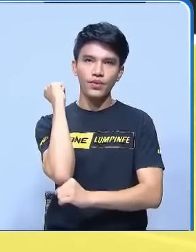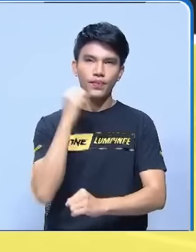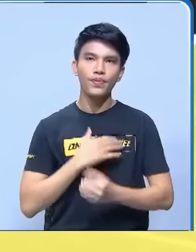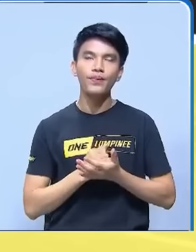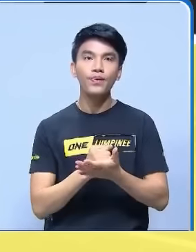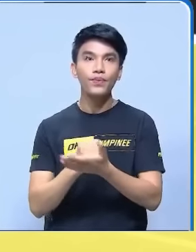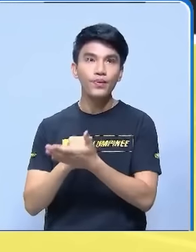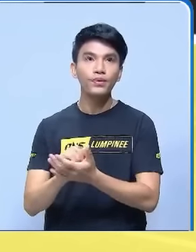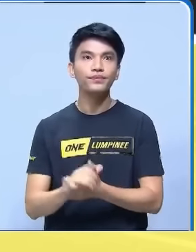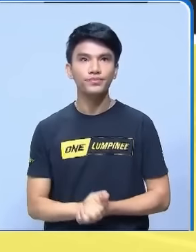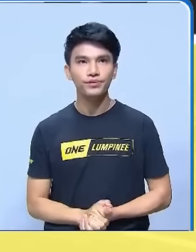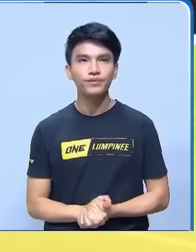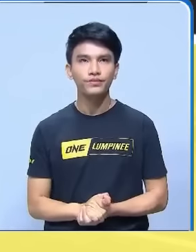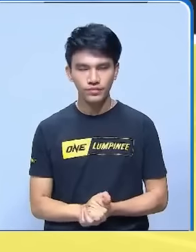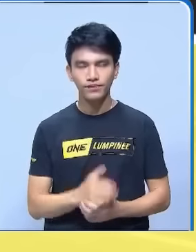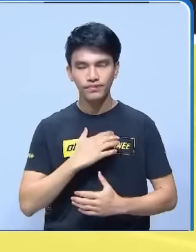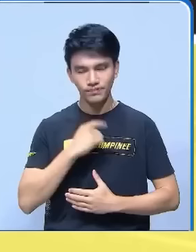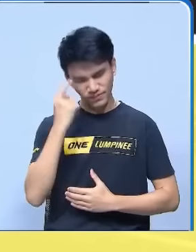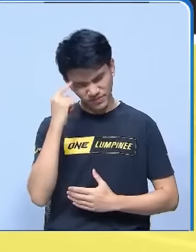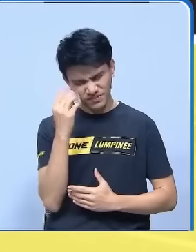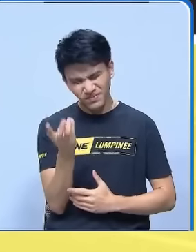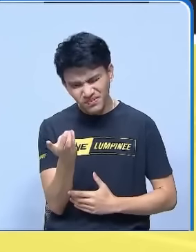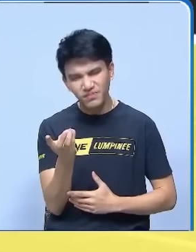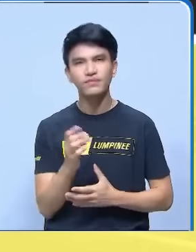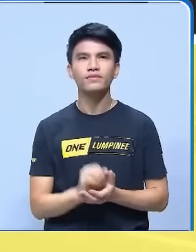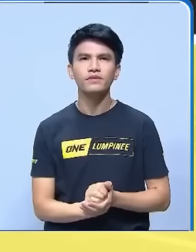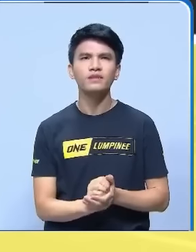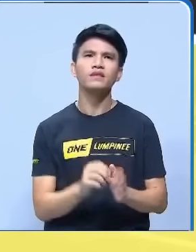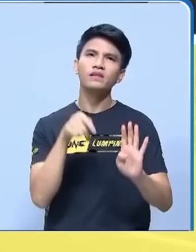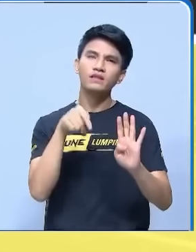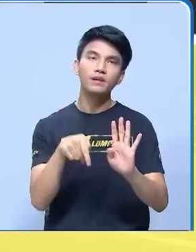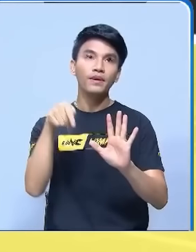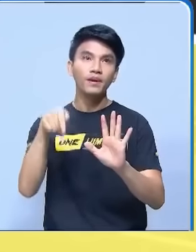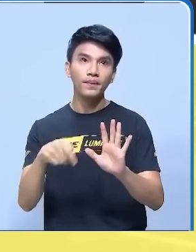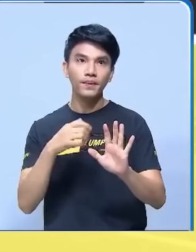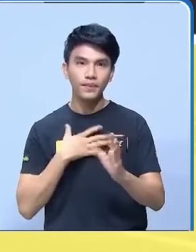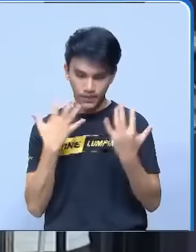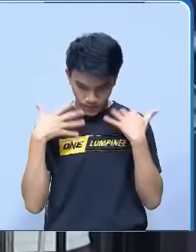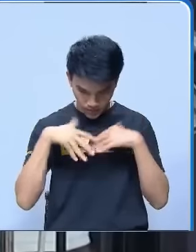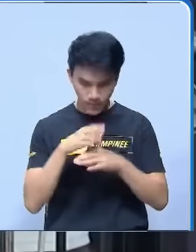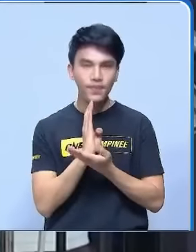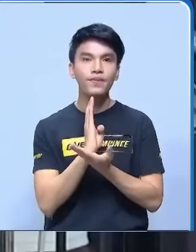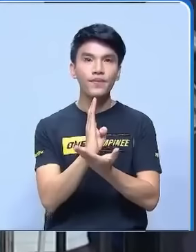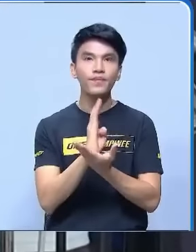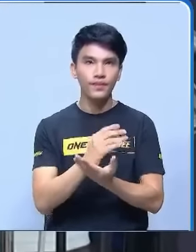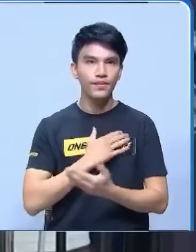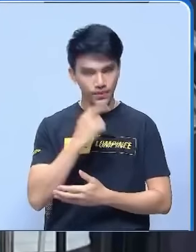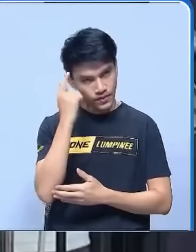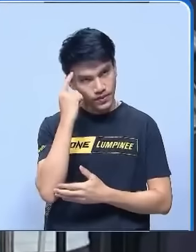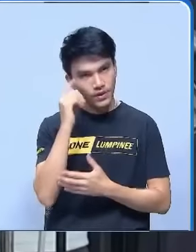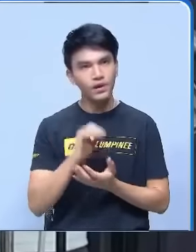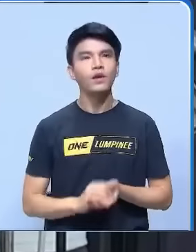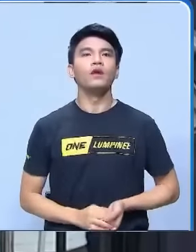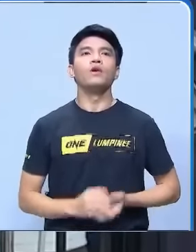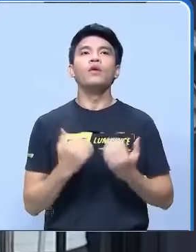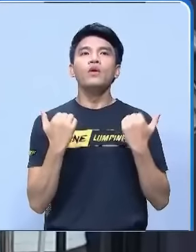ที่ได้จากเรานิดๆหน่อยๆเราคิดว่านิดๆหน่อยๆตอนนั้นน่ะ 4-5,000 เออเราเป็นส่วนหนึ่งที่ได้ร่วมทำบุญกับเขาเพราะเขาเอากำ